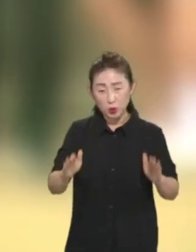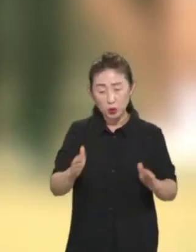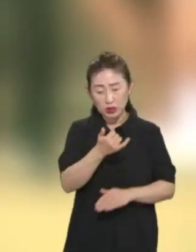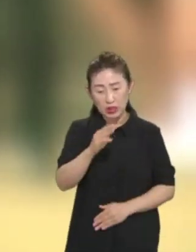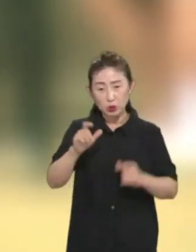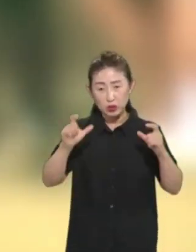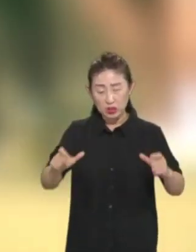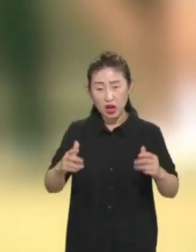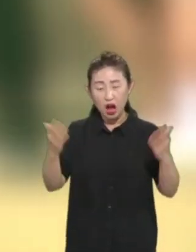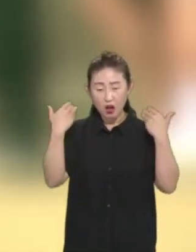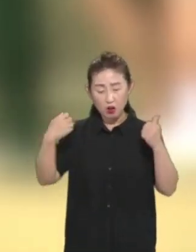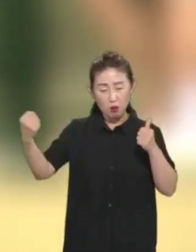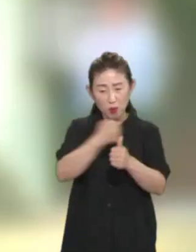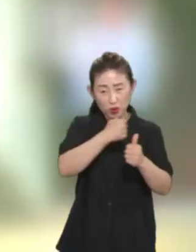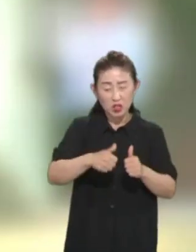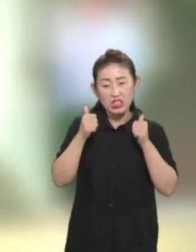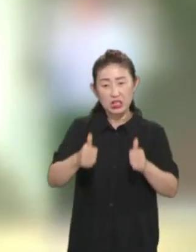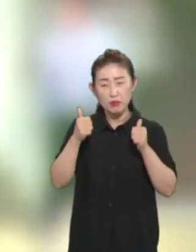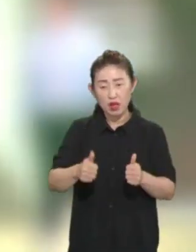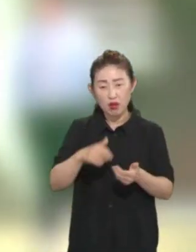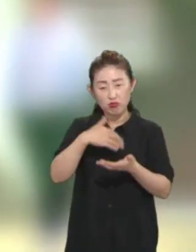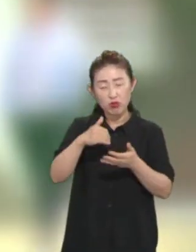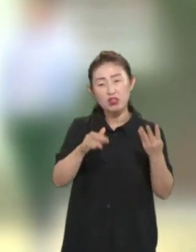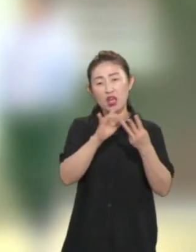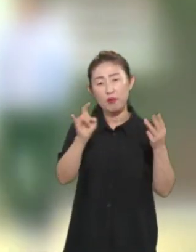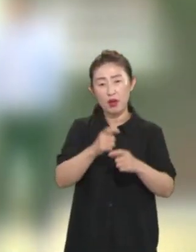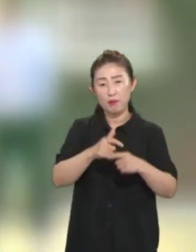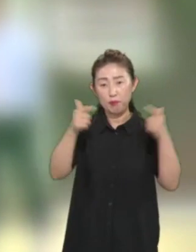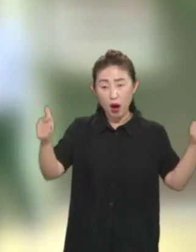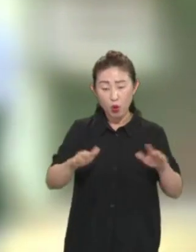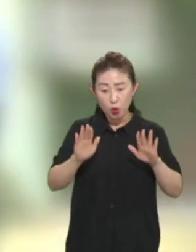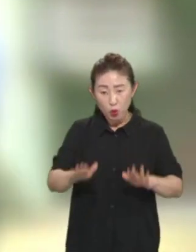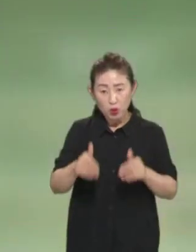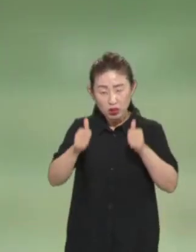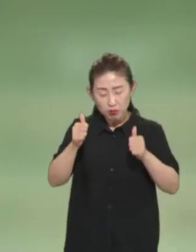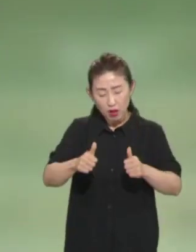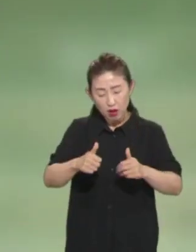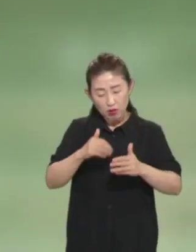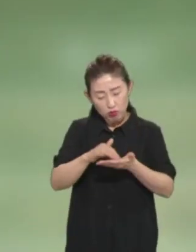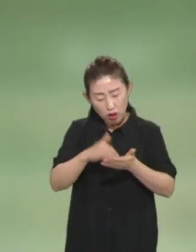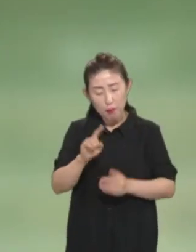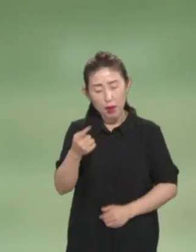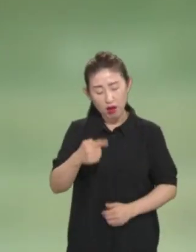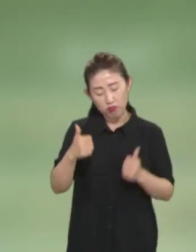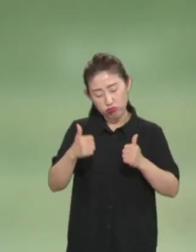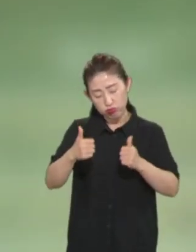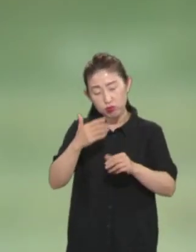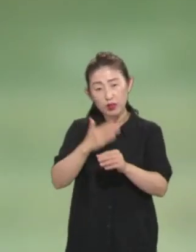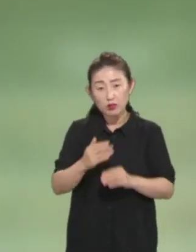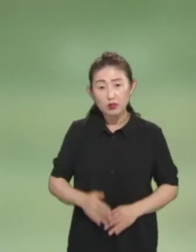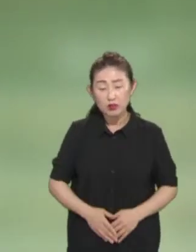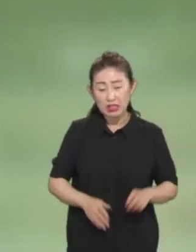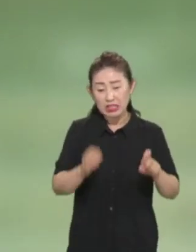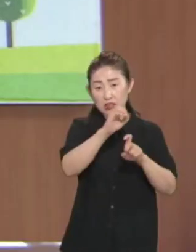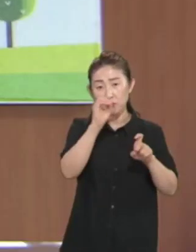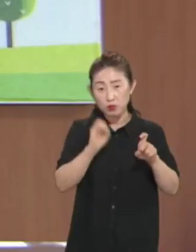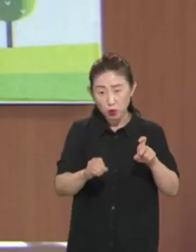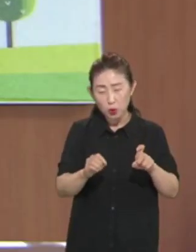세종시 학교폭력 심의 건수는 3배 넘게 늘었고 올해도 100건이 넘는 심의가 진행되고 있습니다. 이 중